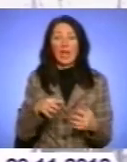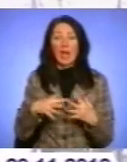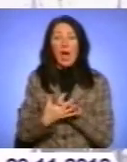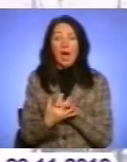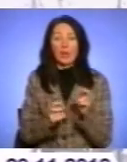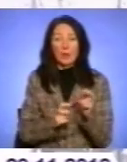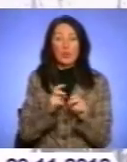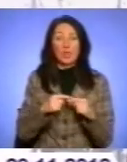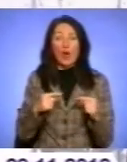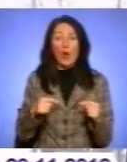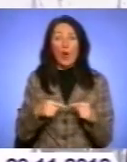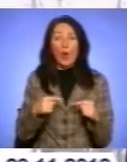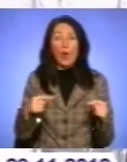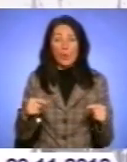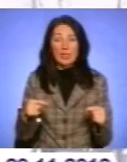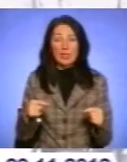комплекса,